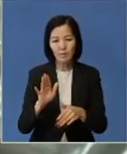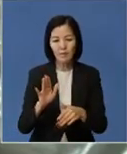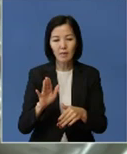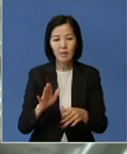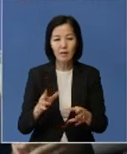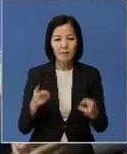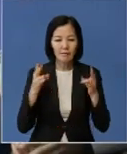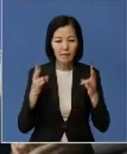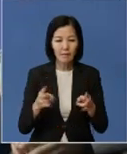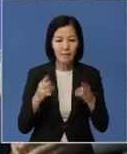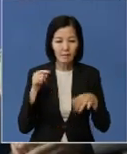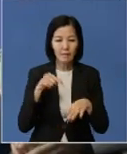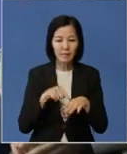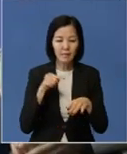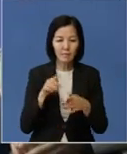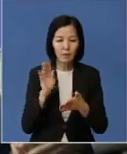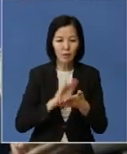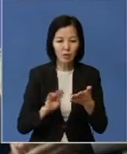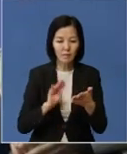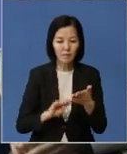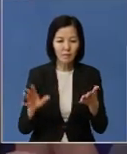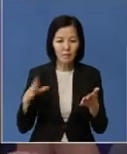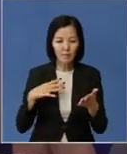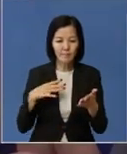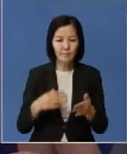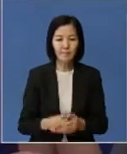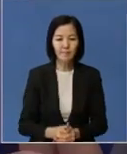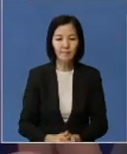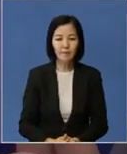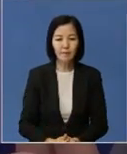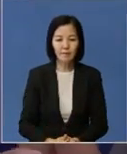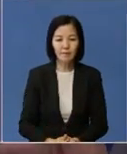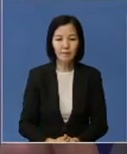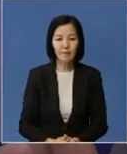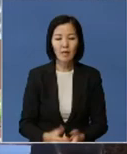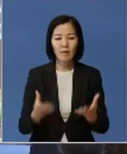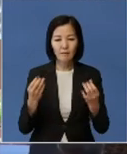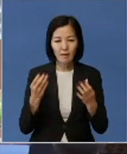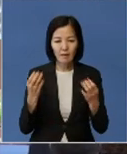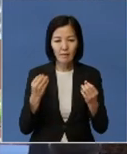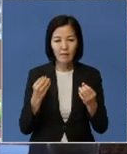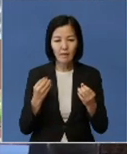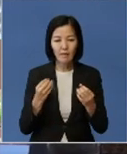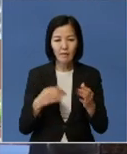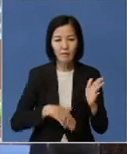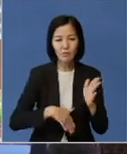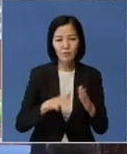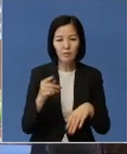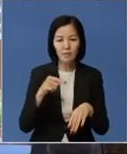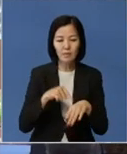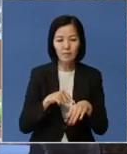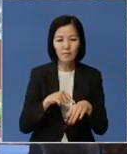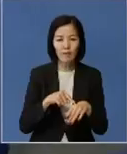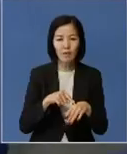мен өр рухты қалам ұшына түйіріп, санамен кеңістік биігінде қауыштырады. Оған асқан сезімталдығын қосыңыз. Міне